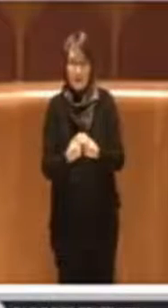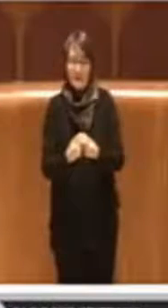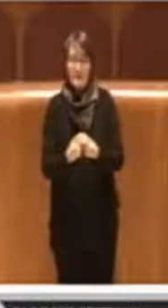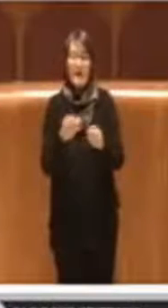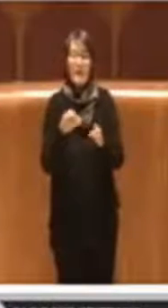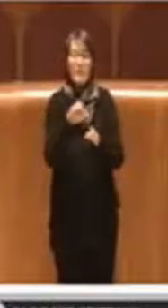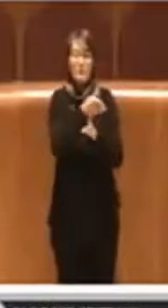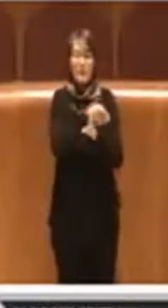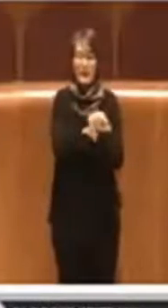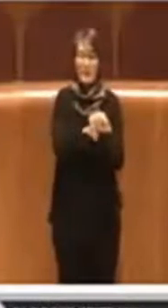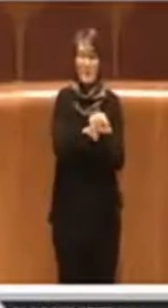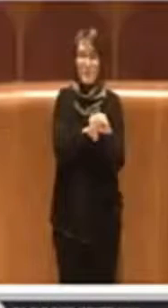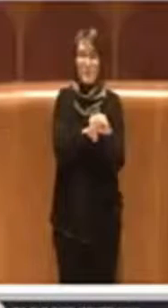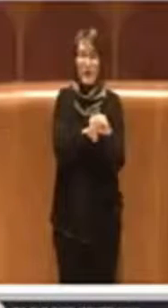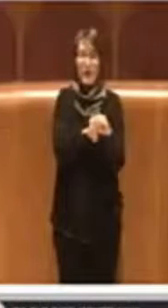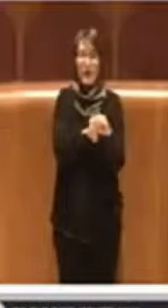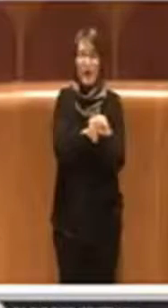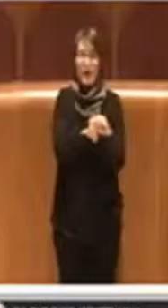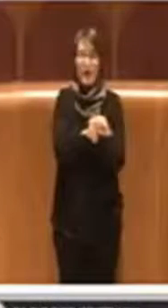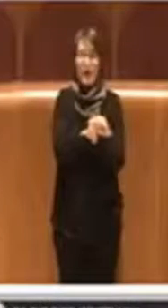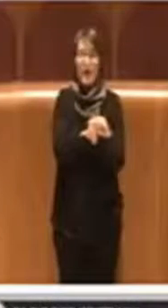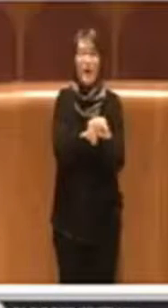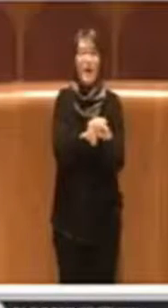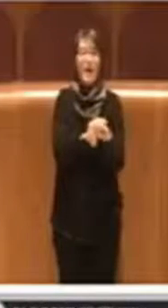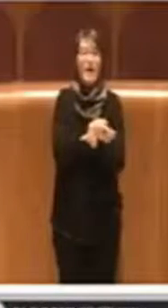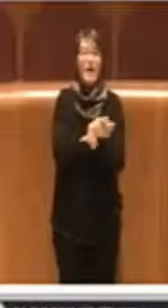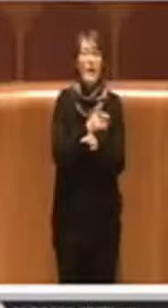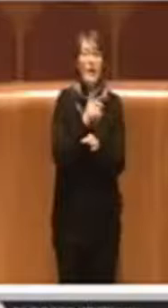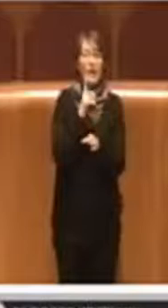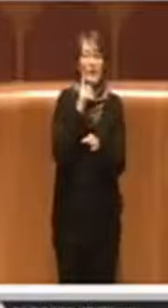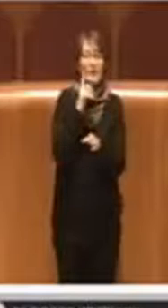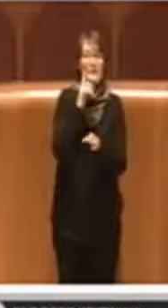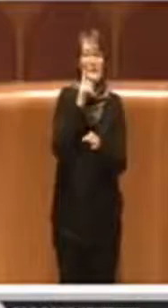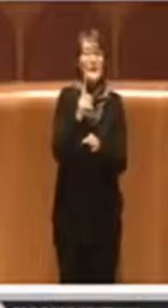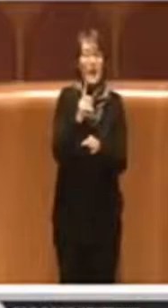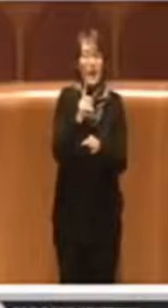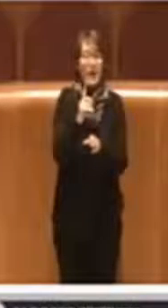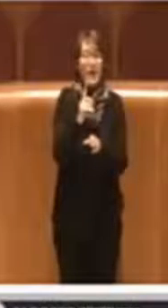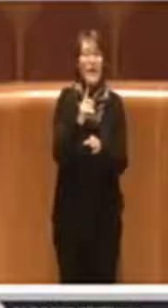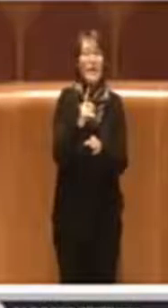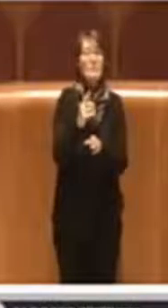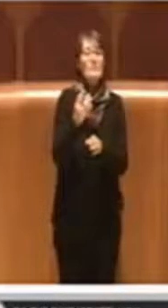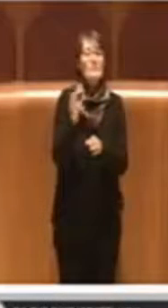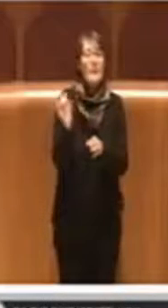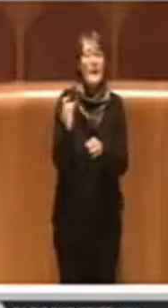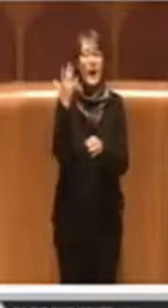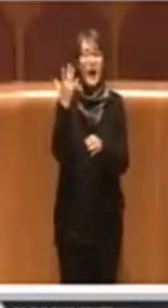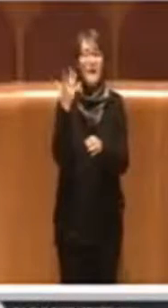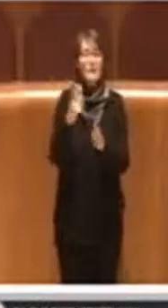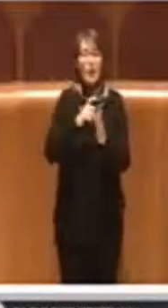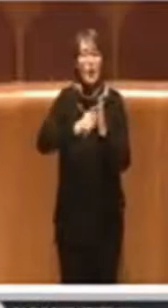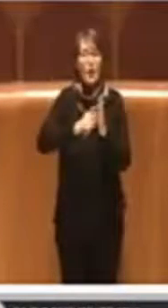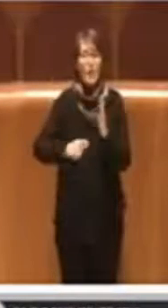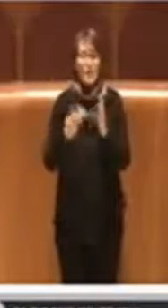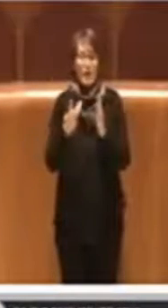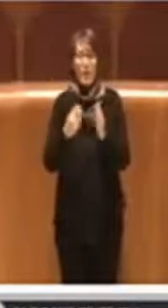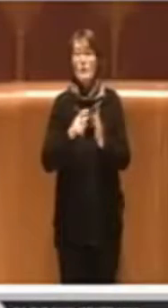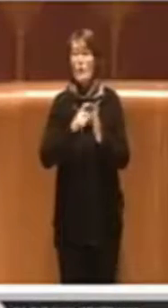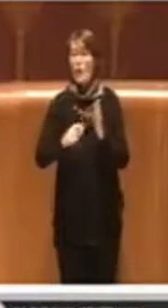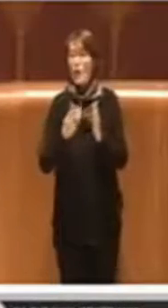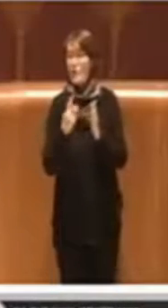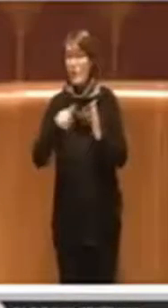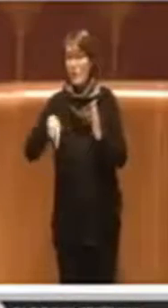inserito prima nel giorno, salvo il caso in cui è successivo comma 4 che andiamo a inserire e che prevede